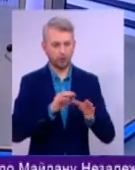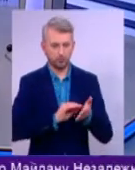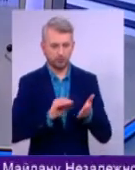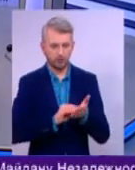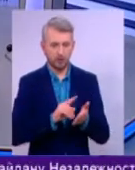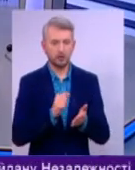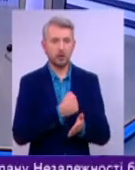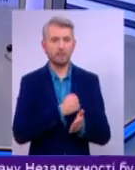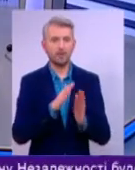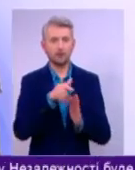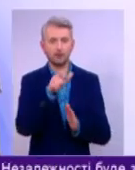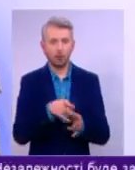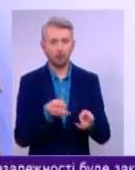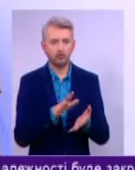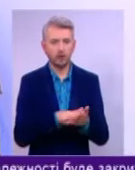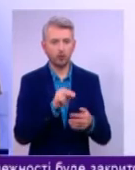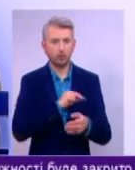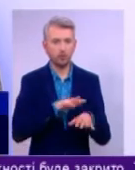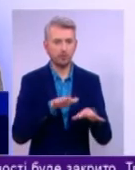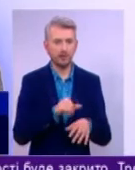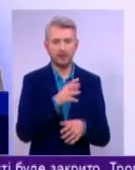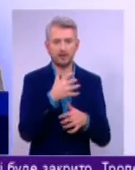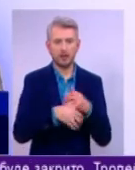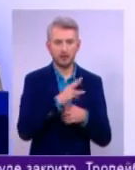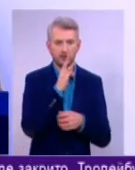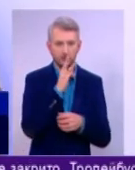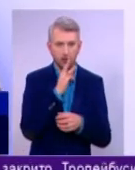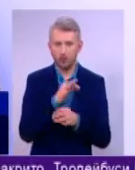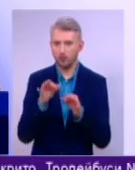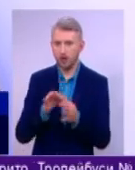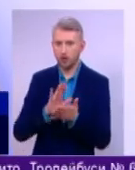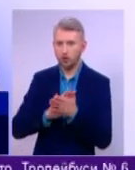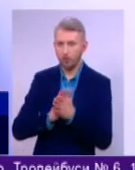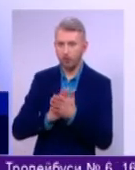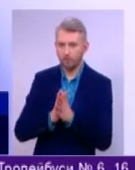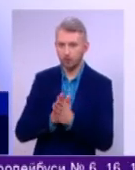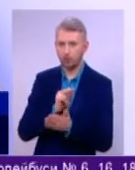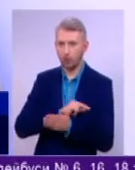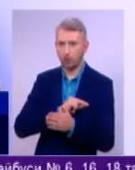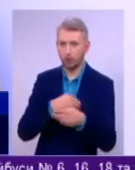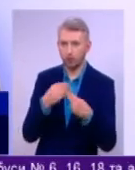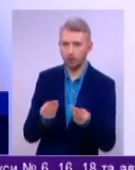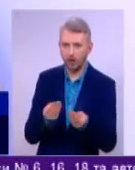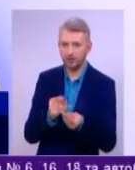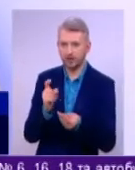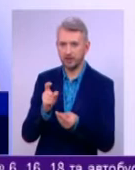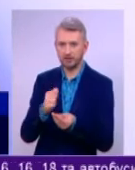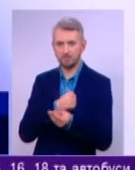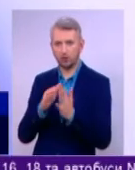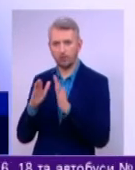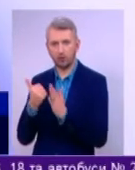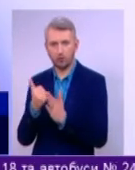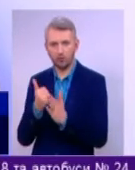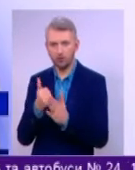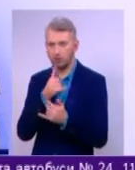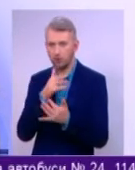за призовником залишається робоче місце та середня заробітна плата. Жодних домовленостей роботодавця з призовником